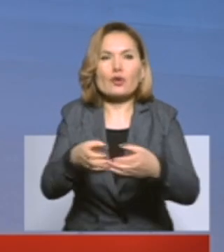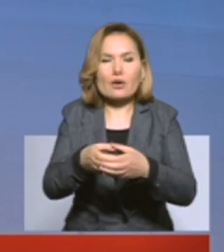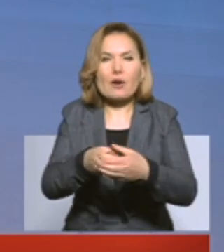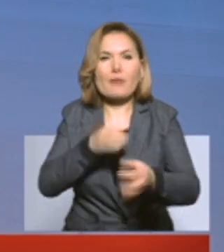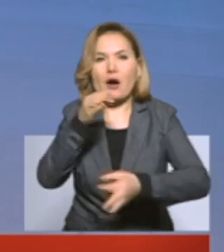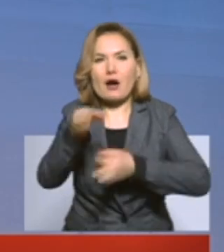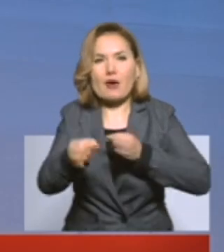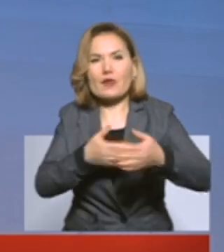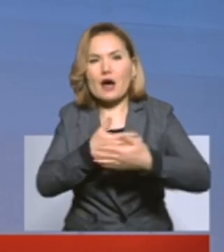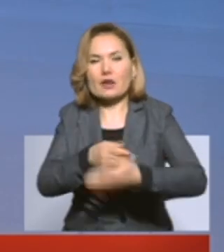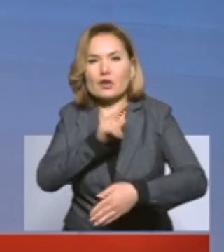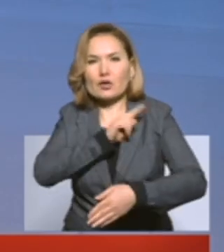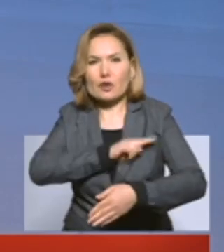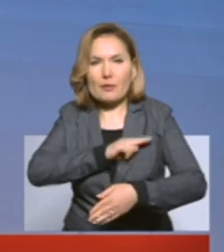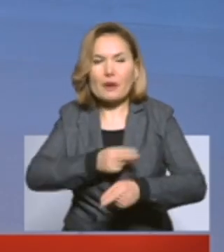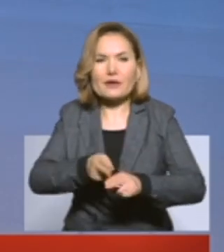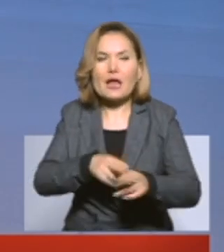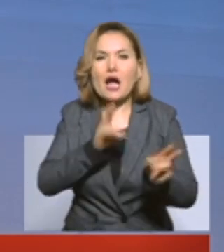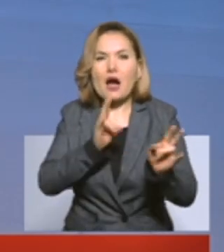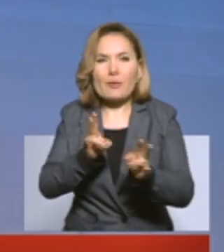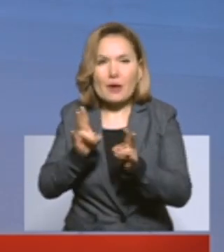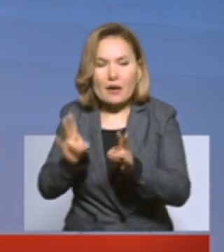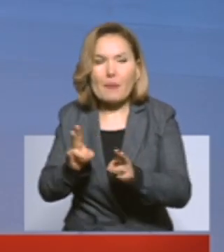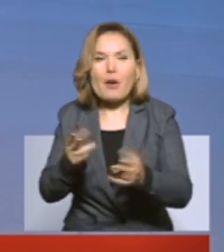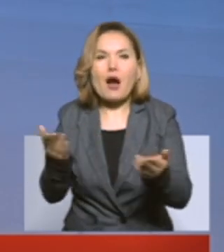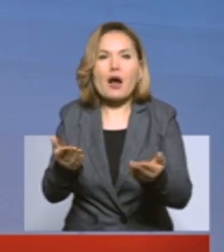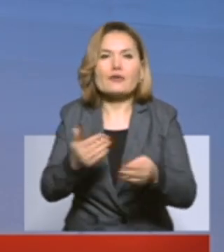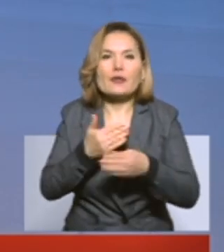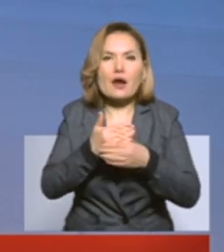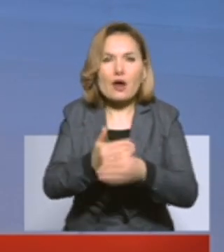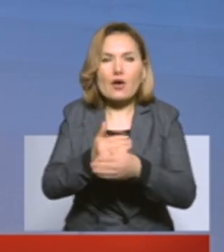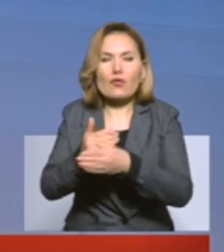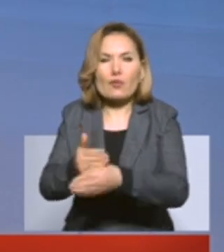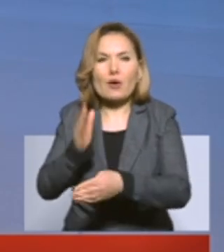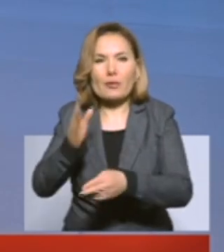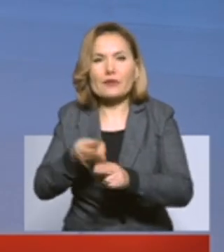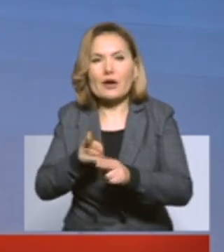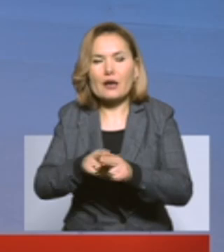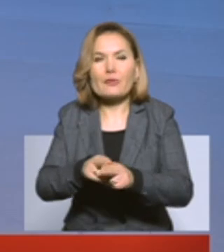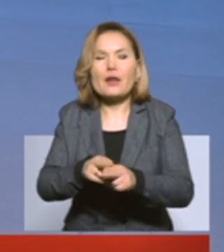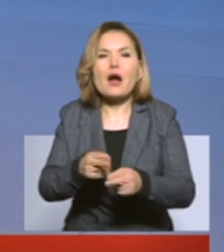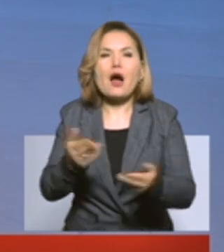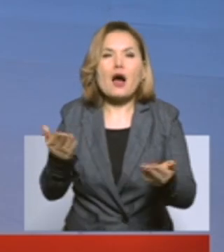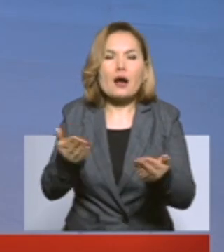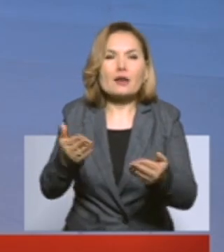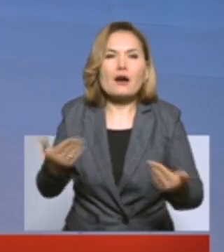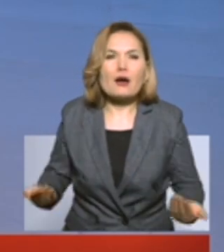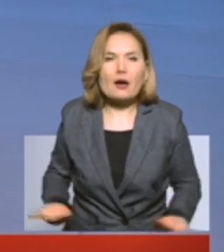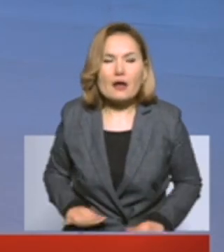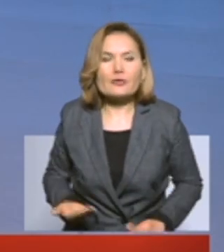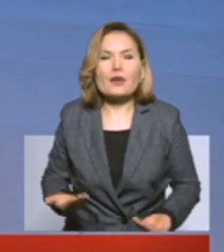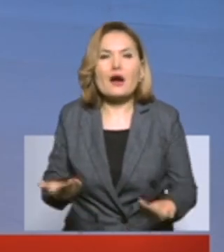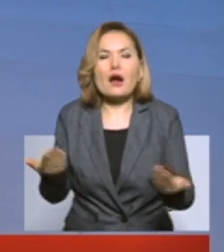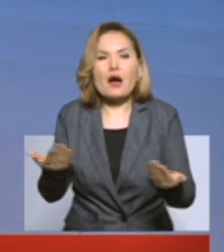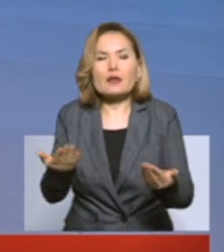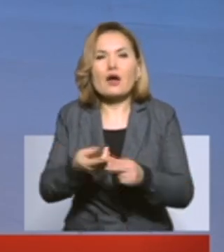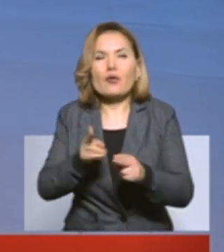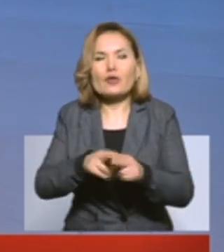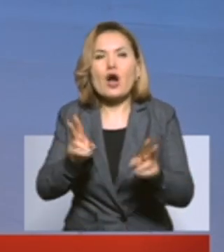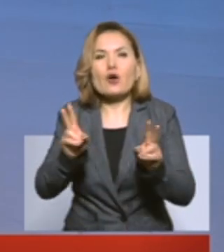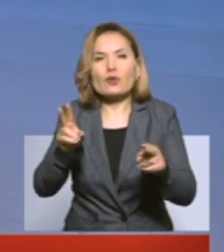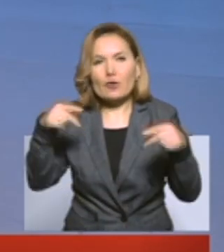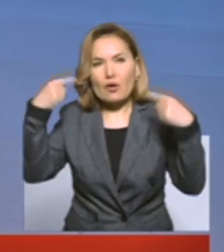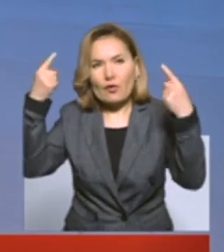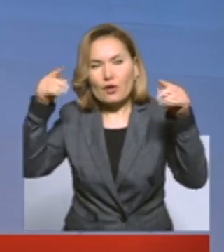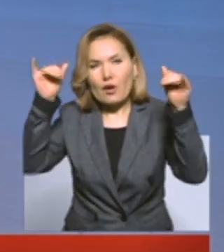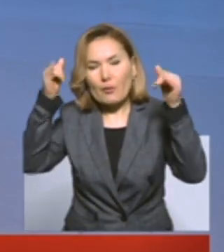күшейтілген режимде жұмыс істеп жатыр. Зардап шеккендерге қандай көмек көрсетіліп жатыр? Олардың жағдайы қалай? Үйсіз, малсыз қалғандарға